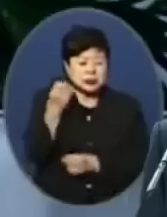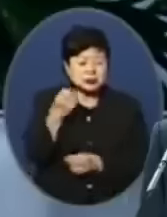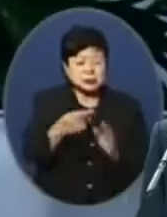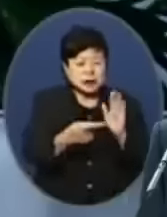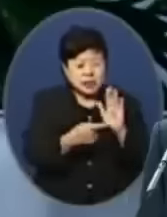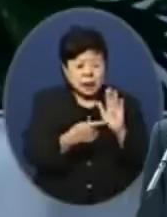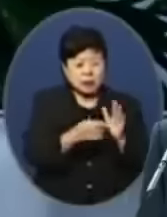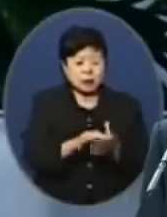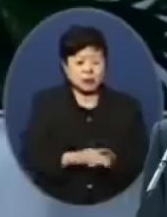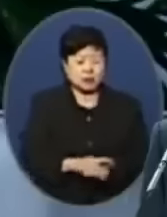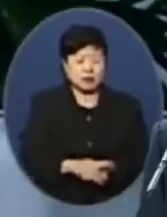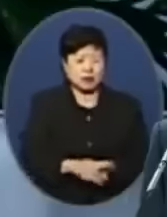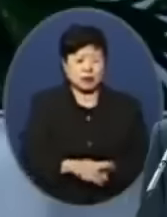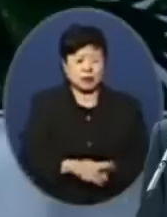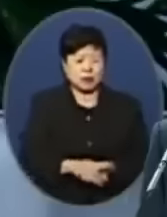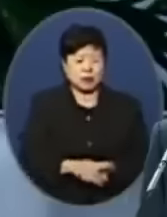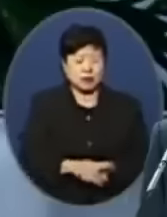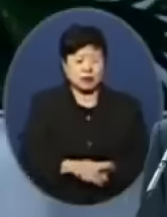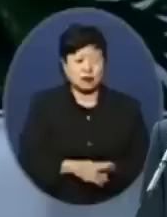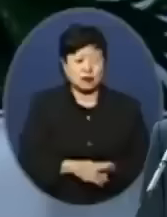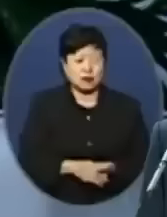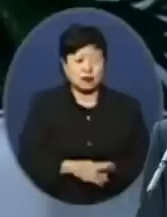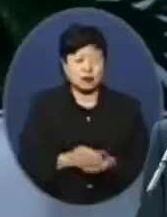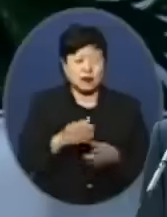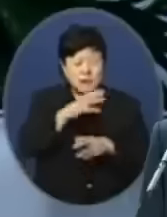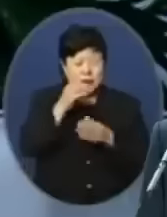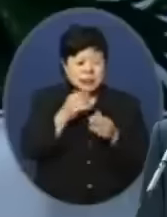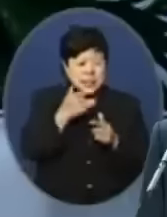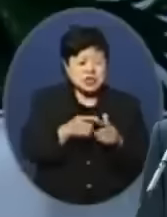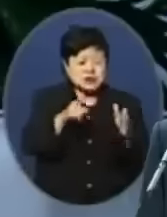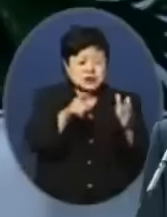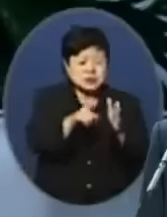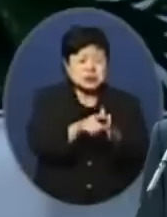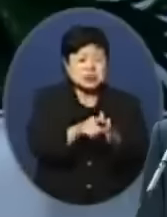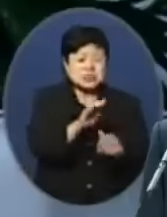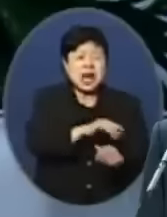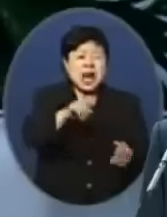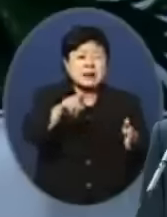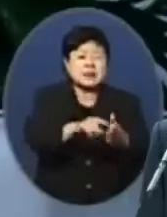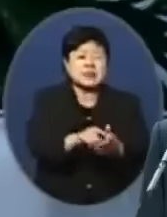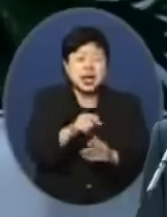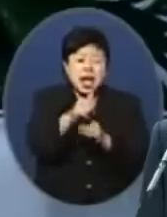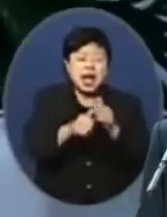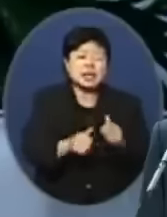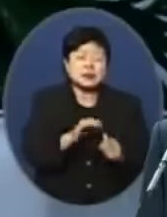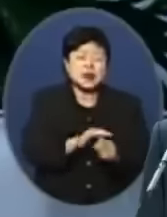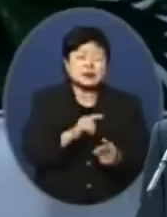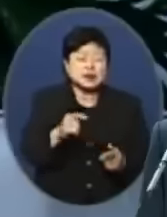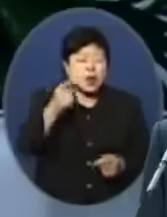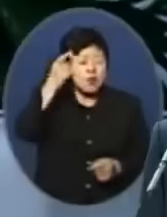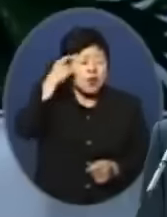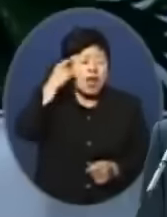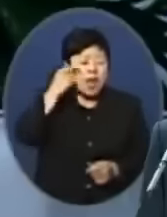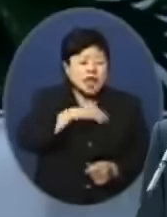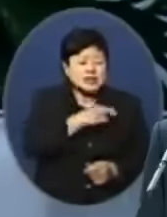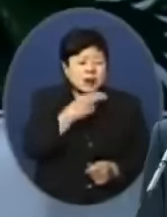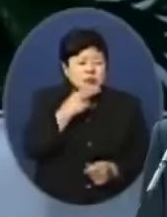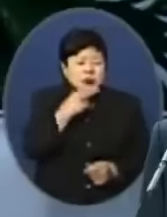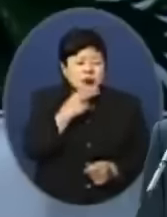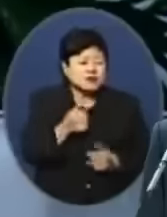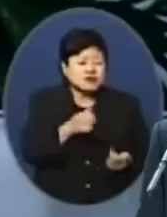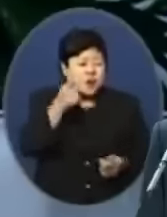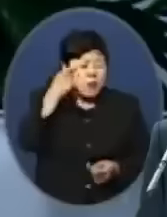굉장히 그렇게 때리고 모든 사람들이 예수를 그렇게 잘 믿는다면서 하나님이 능력이 없어서 못